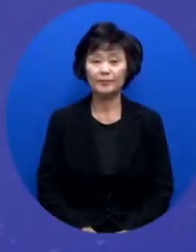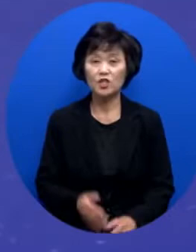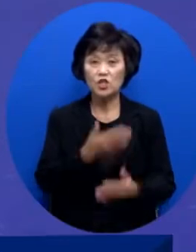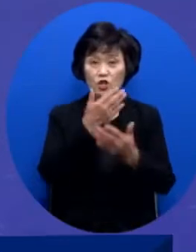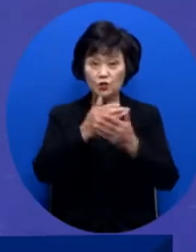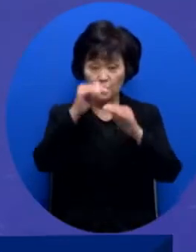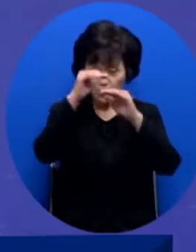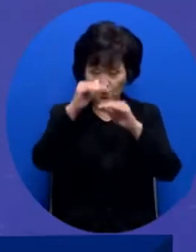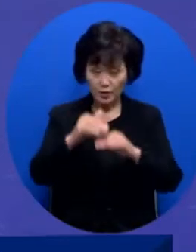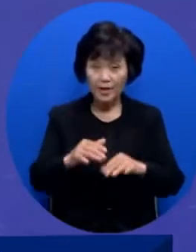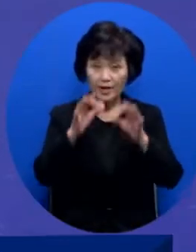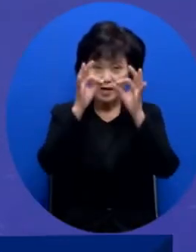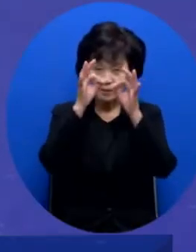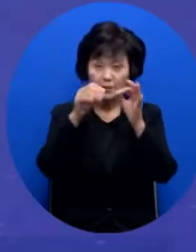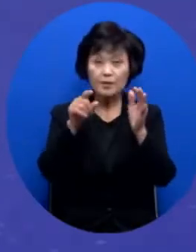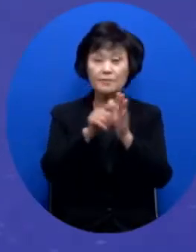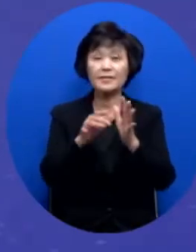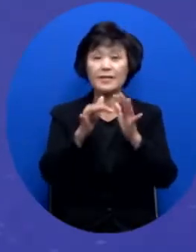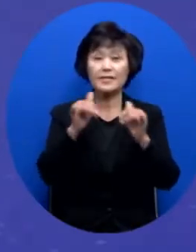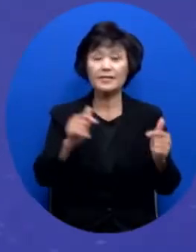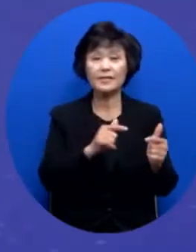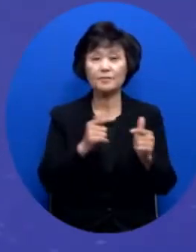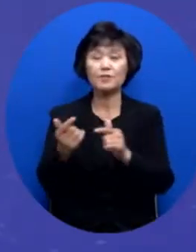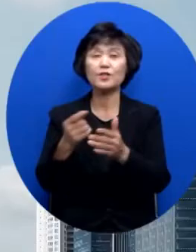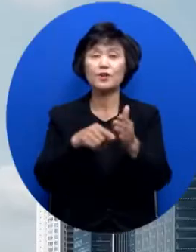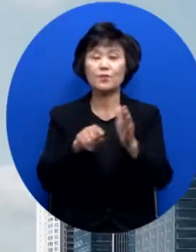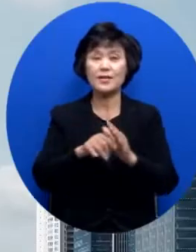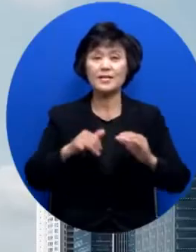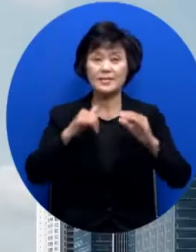주요 이슈를 살펴보는 소셜 브리핑, 크리스천 위한 세상복입니다.